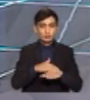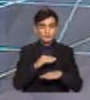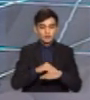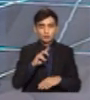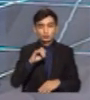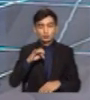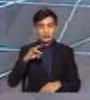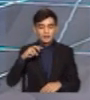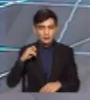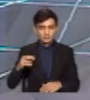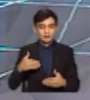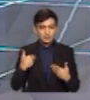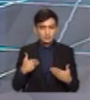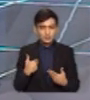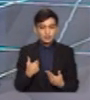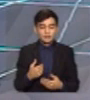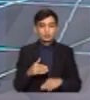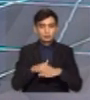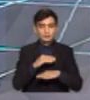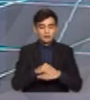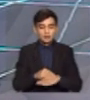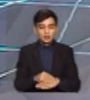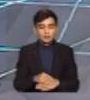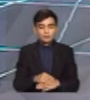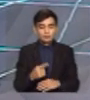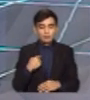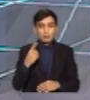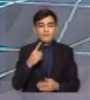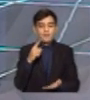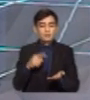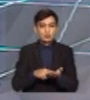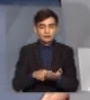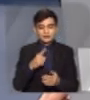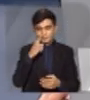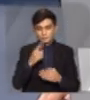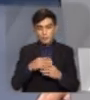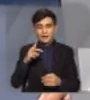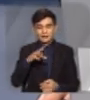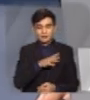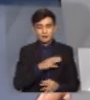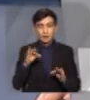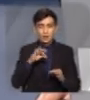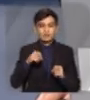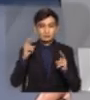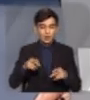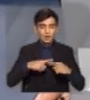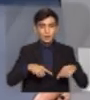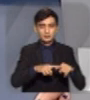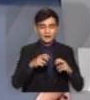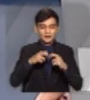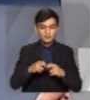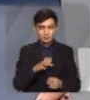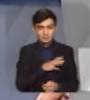Здравствуйте, Нурлан Тулеубаевич. Добрый вечер. У меня первый вопрос. Вот в минувшую пятницу специальная правительственная комиссия